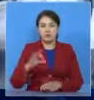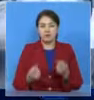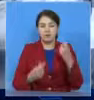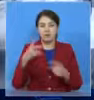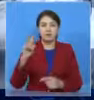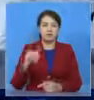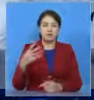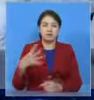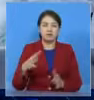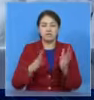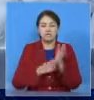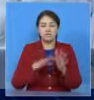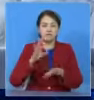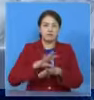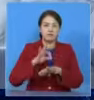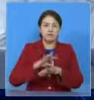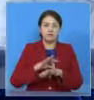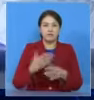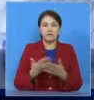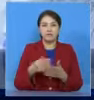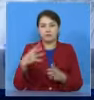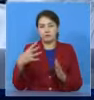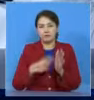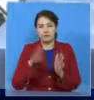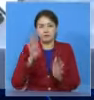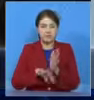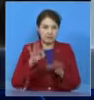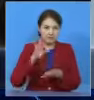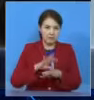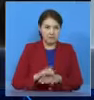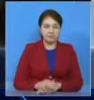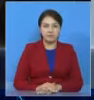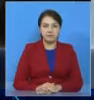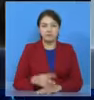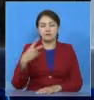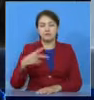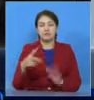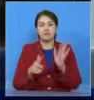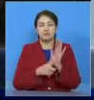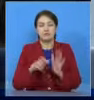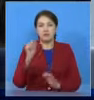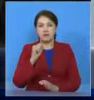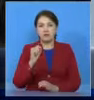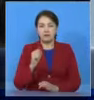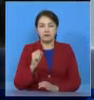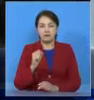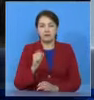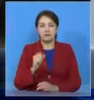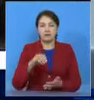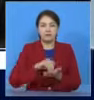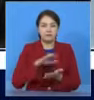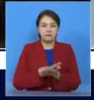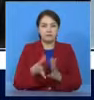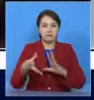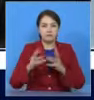выявлено 349 заболевших, в том числе 49 бессимптомных. На 27 августа текущего года зарегистрировано